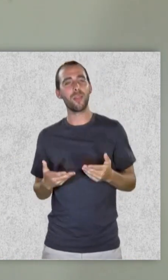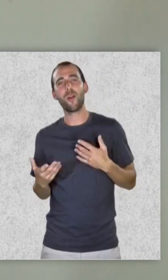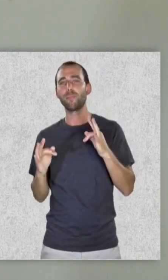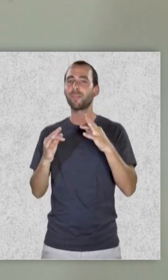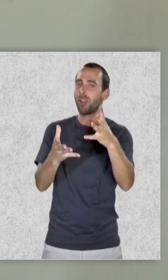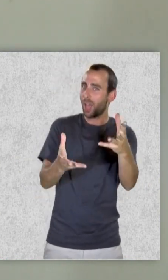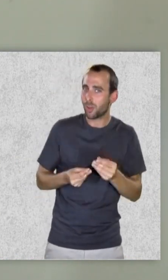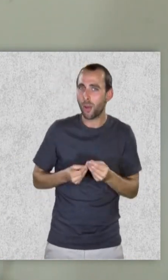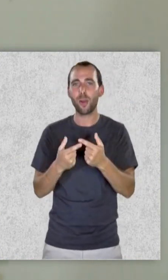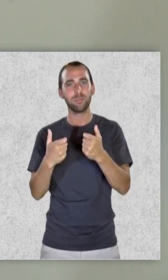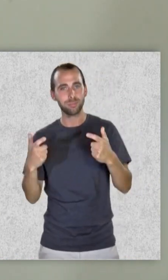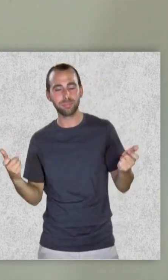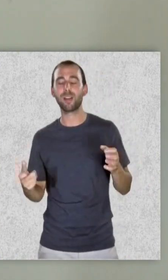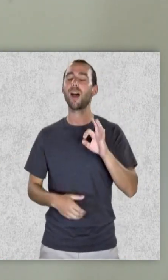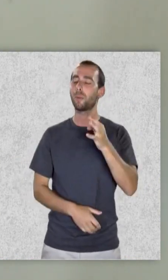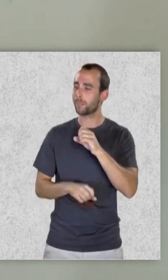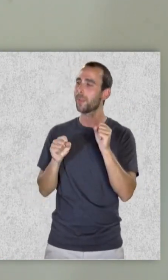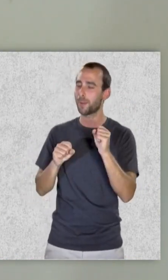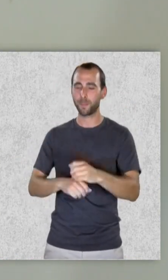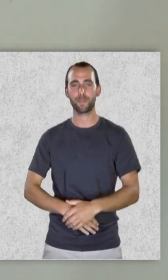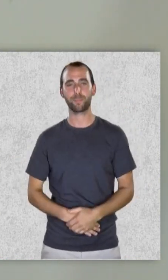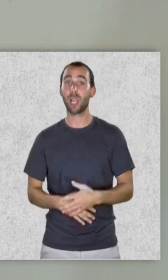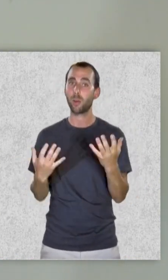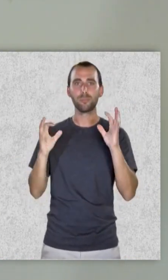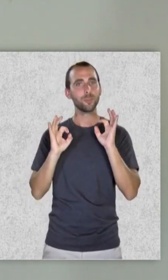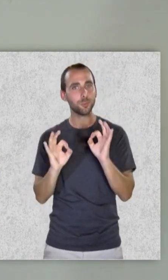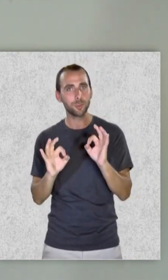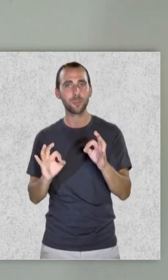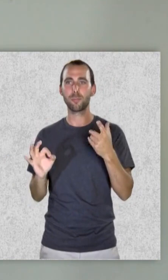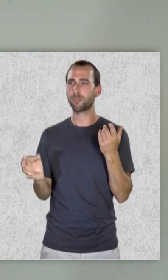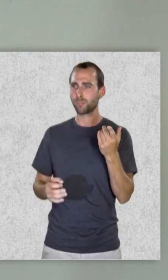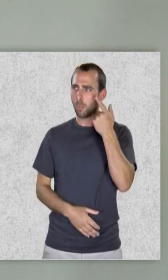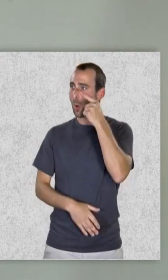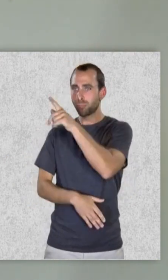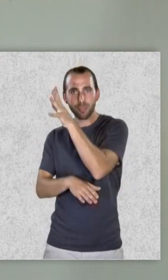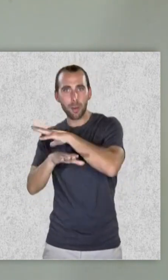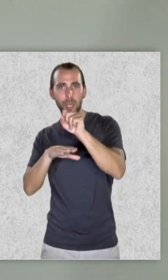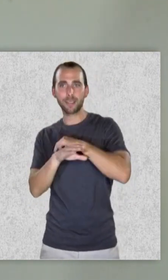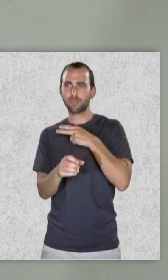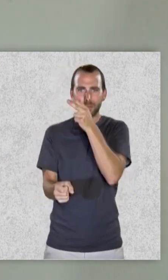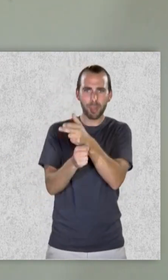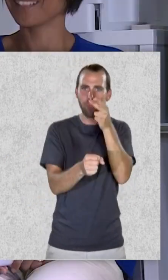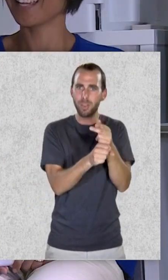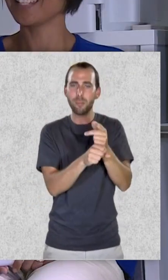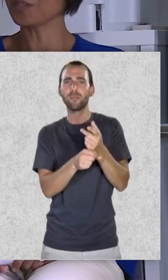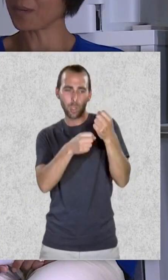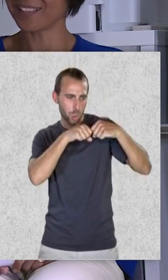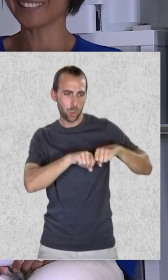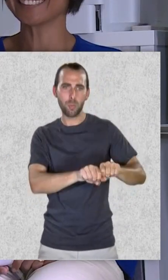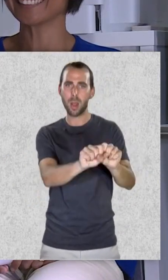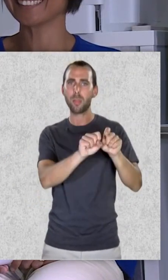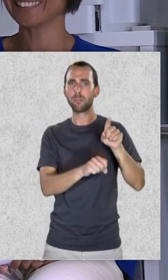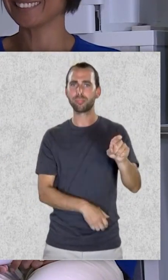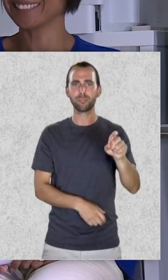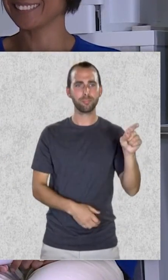Formation, d'accord. Alors justement, nous avons filmé pour l'APS des jumelles. Alors Anélia et